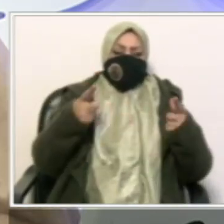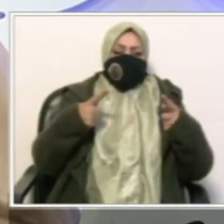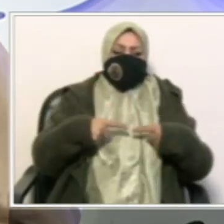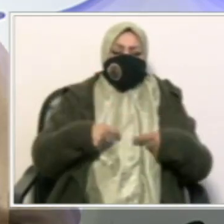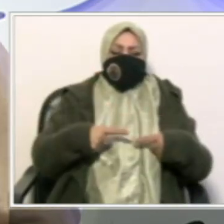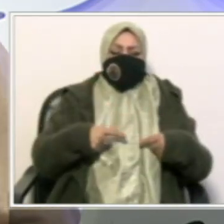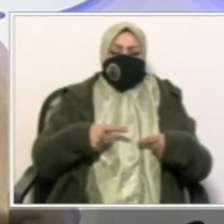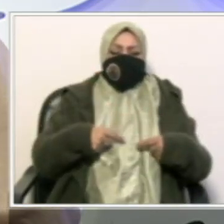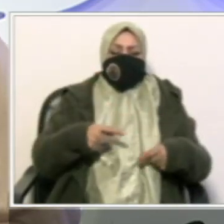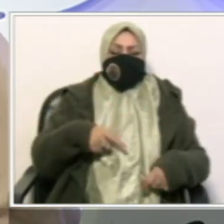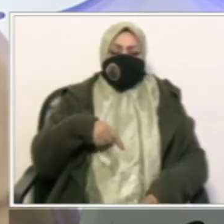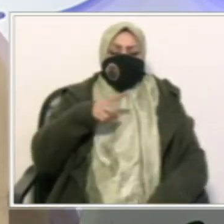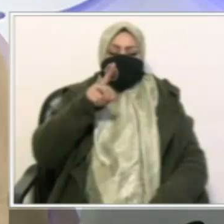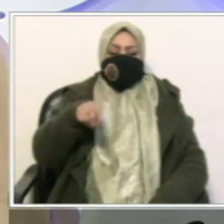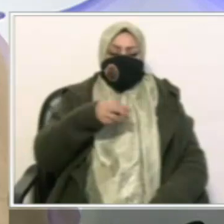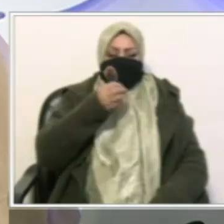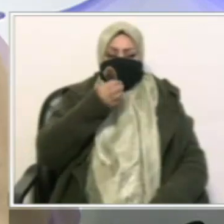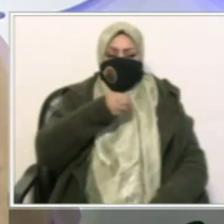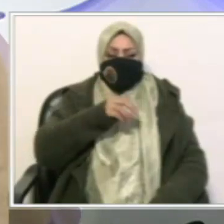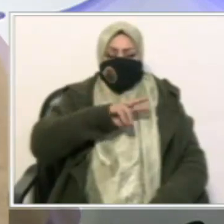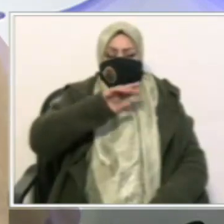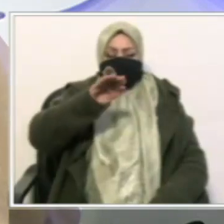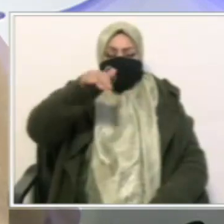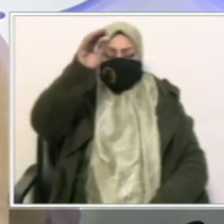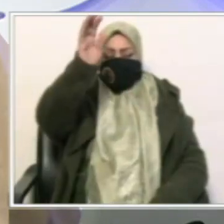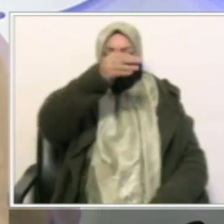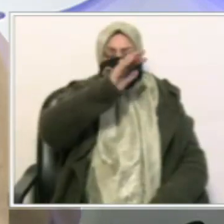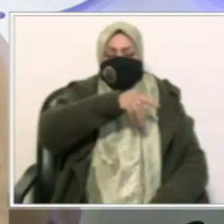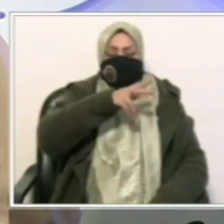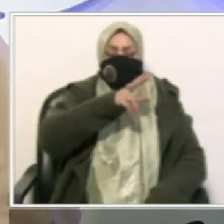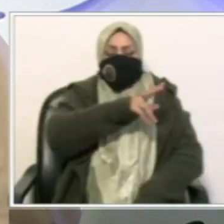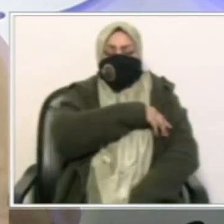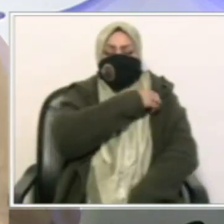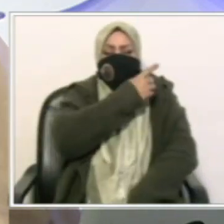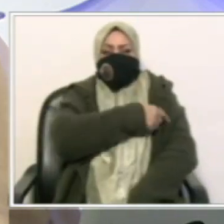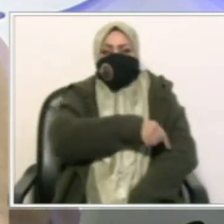الذنوب والعياذ بالله التي تدافعون عنها أنتم، وهذا كفيل